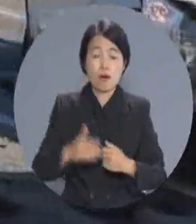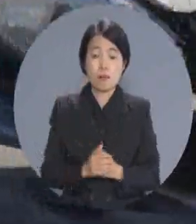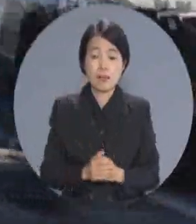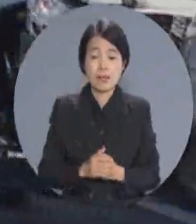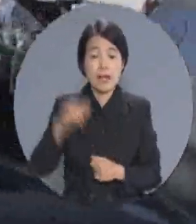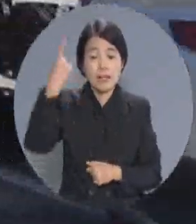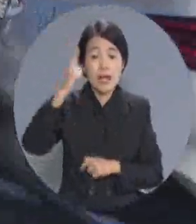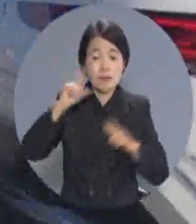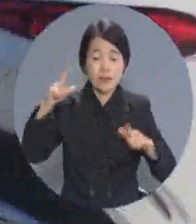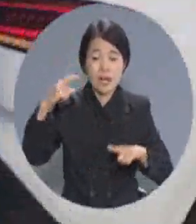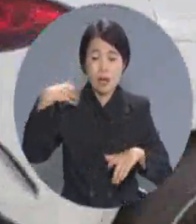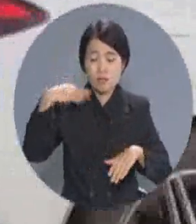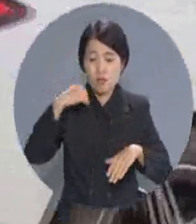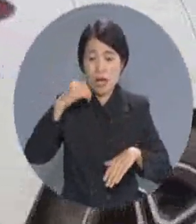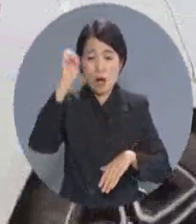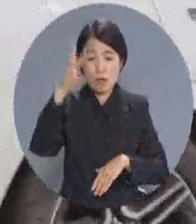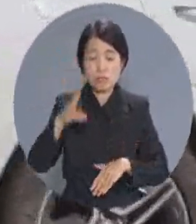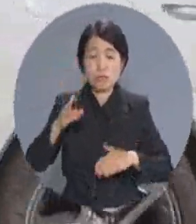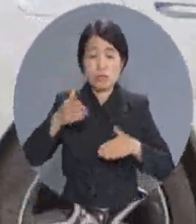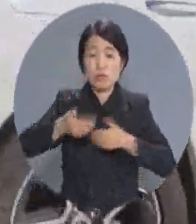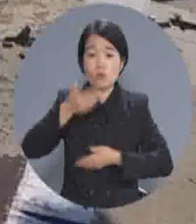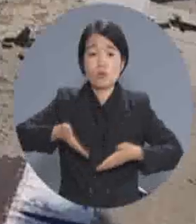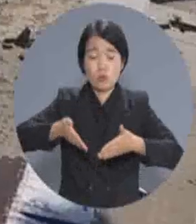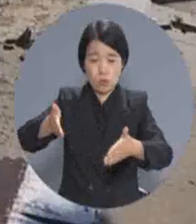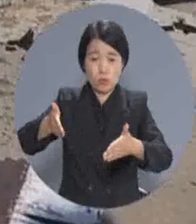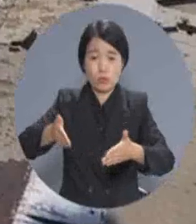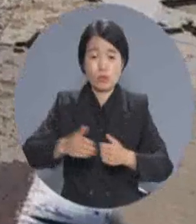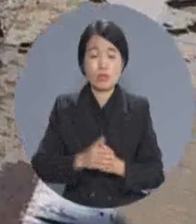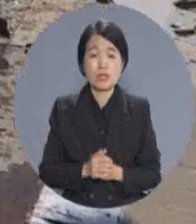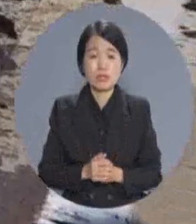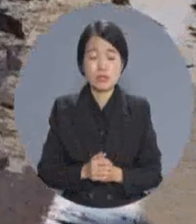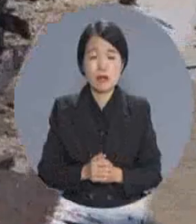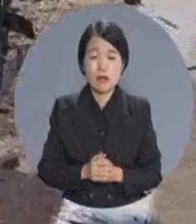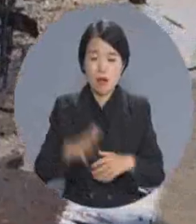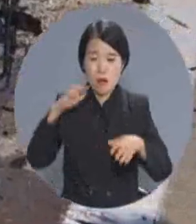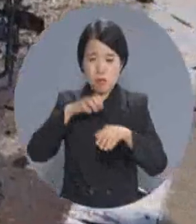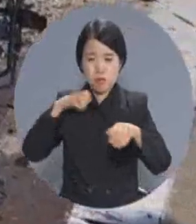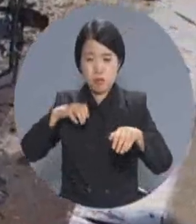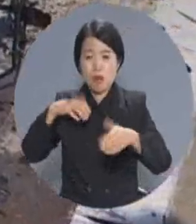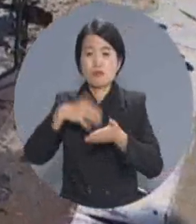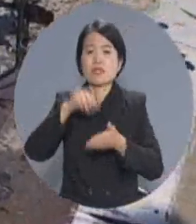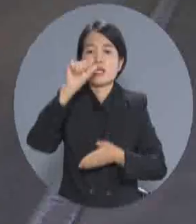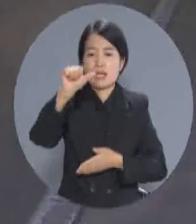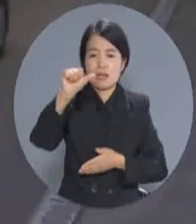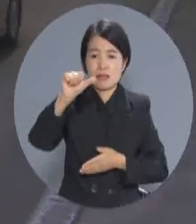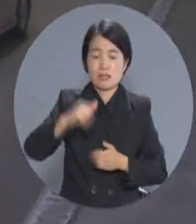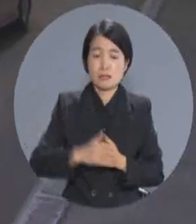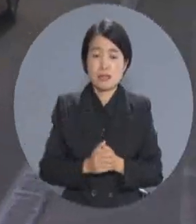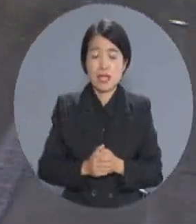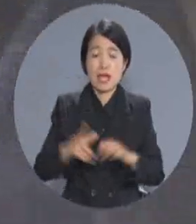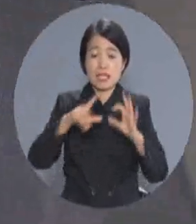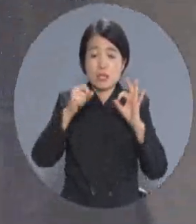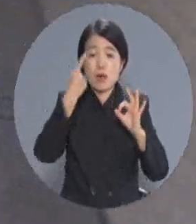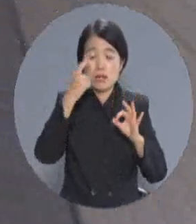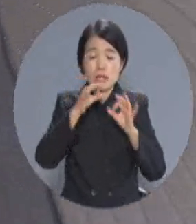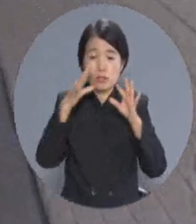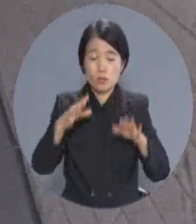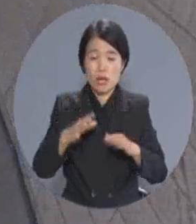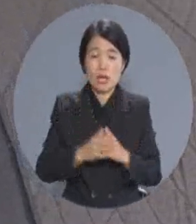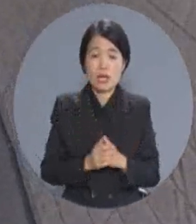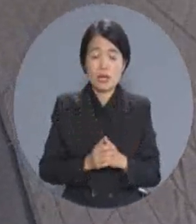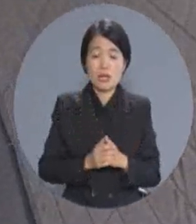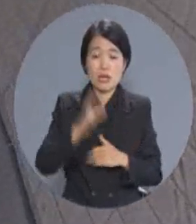다음 날에는 무안 광주고속도로 동안평 나들목 인근에서 5중 추돌 사고가 났습니다. 10월 한 달 동안 서해안과